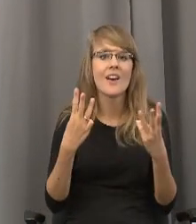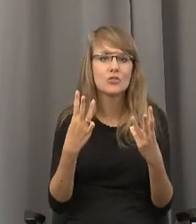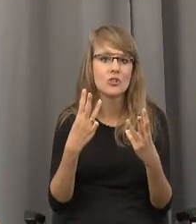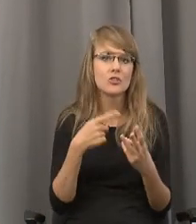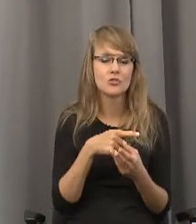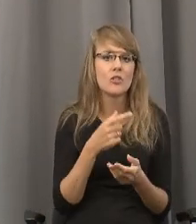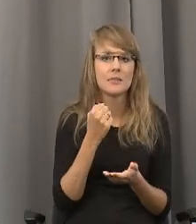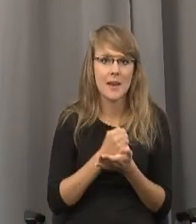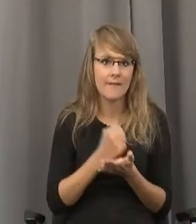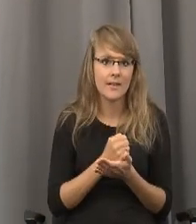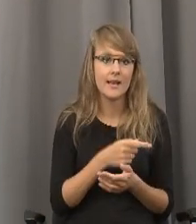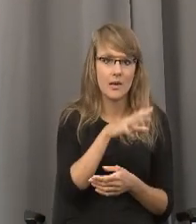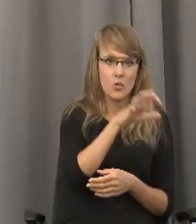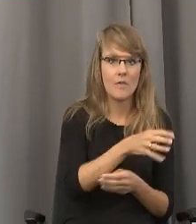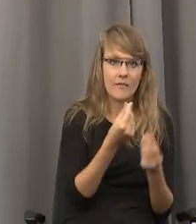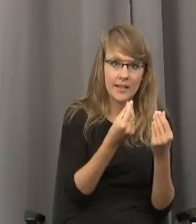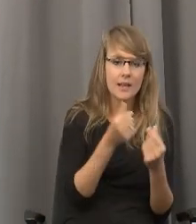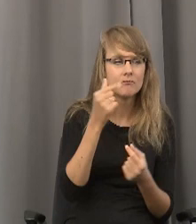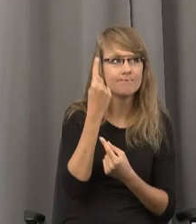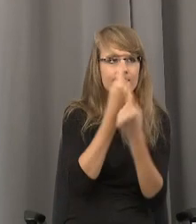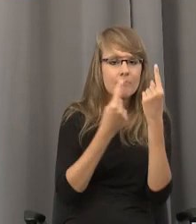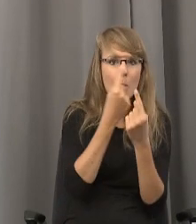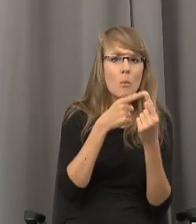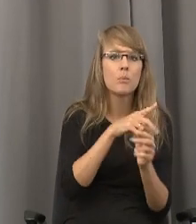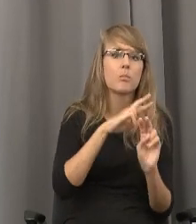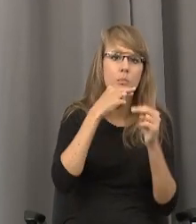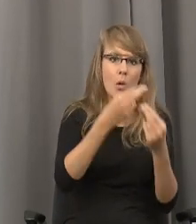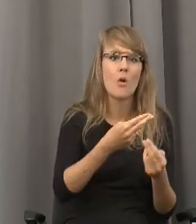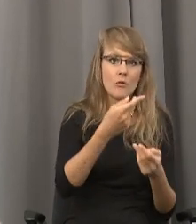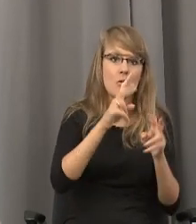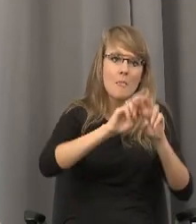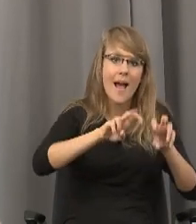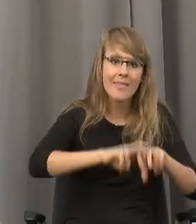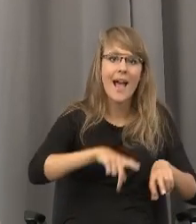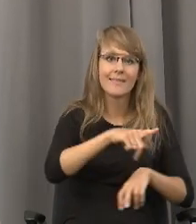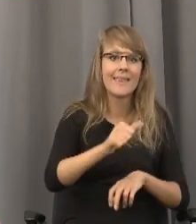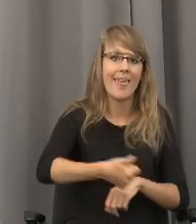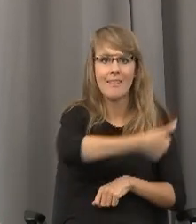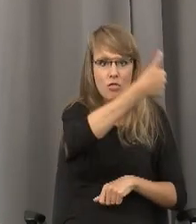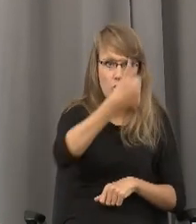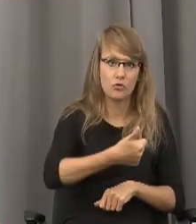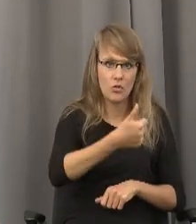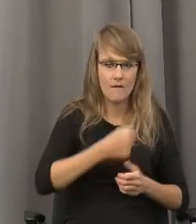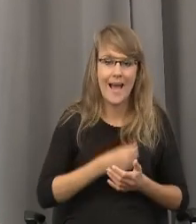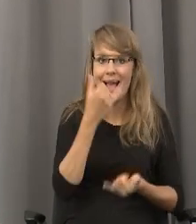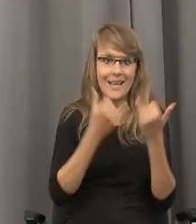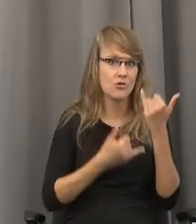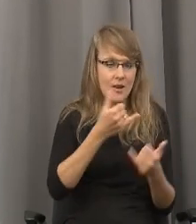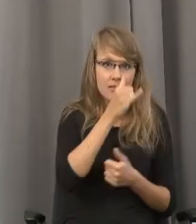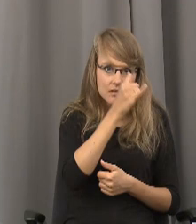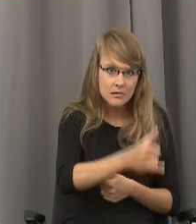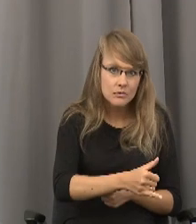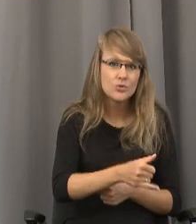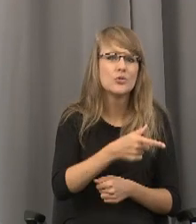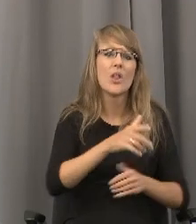finansowym należy rozważyć powrót do możliwości przeprowadzenia diagnostyki w formule jednodniowej, a jeżeli to nie będzie możliwe, to w